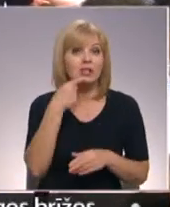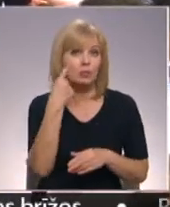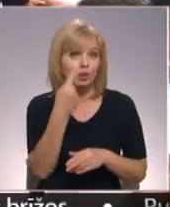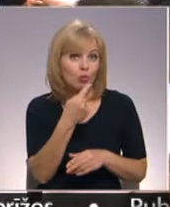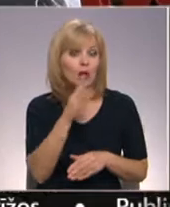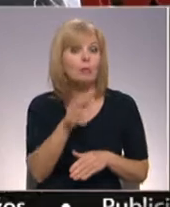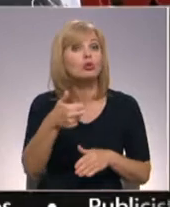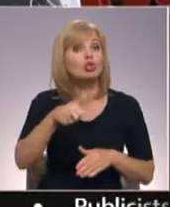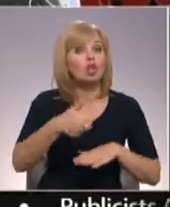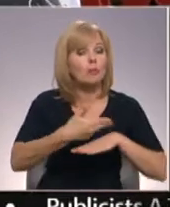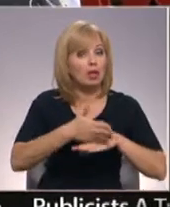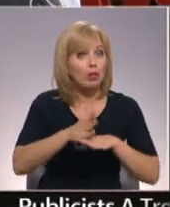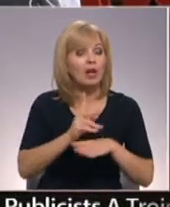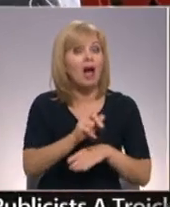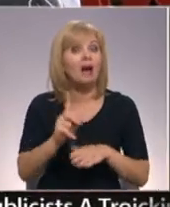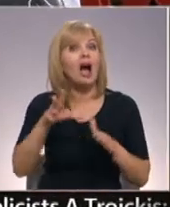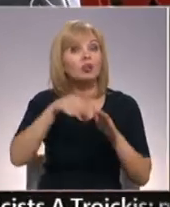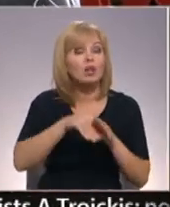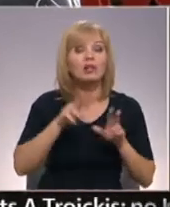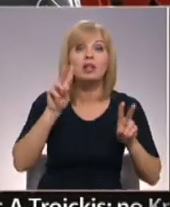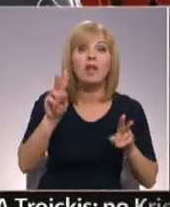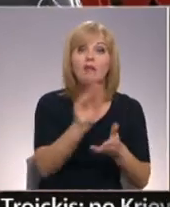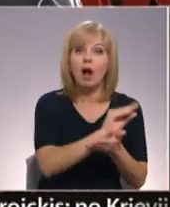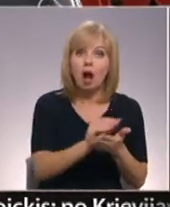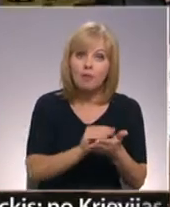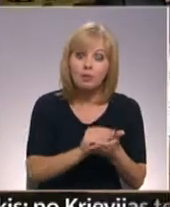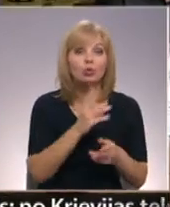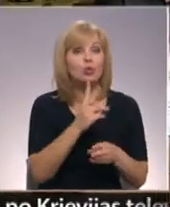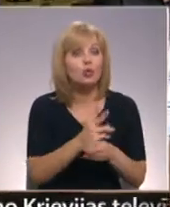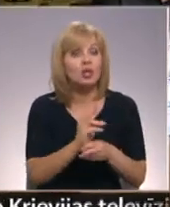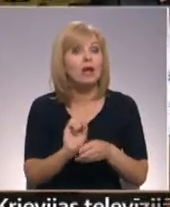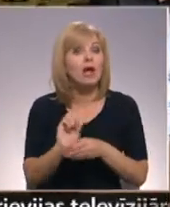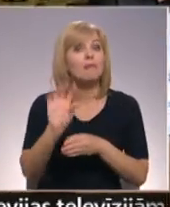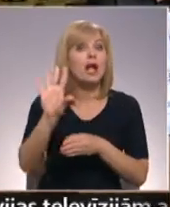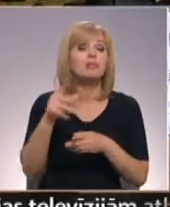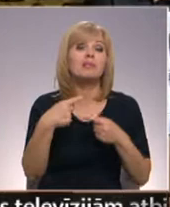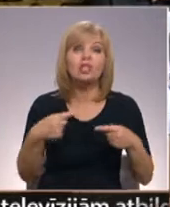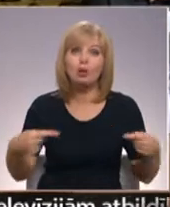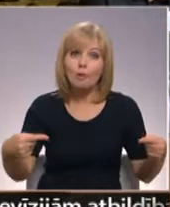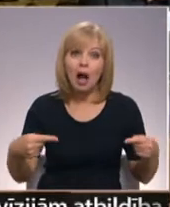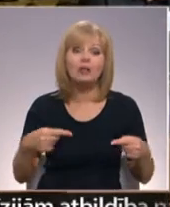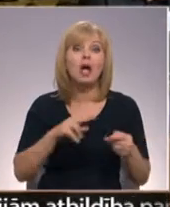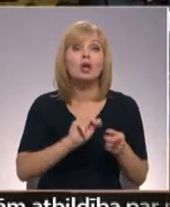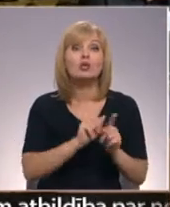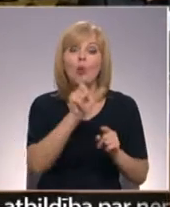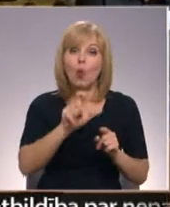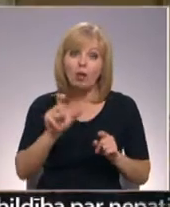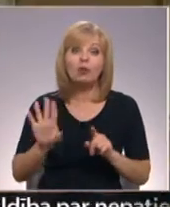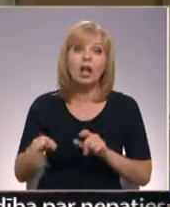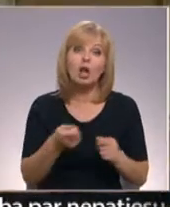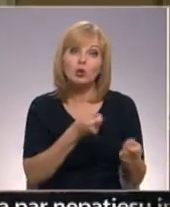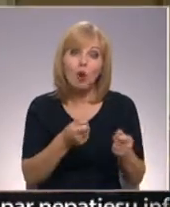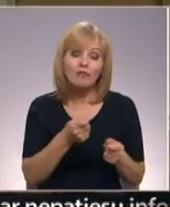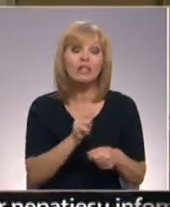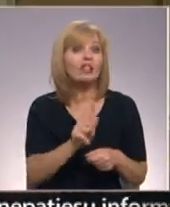būs 16 nodaļas, katrā iekļaujot tēmas aprakstu, uzdevumus, prezentācijas un citus materiālus, kas ļautu pedagogam novadīt mācību stundu.